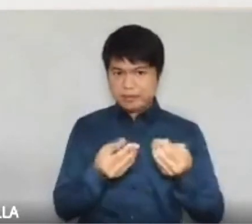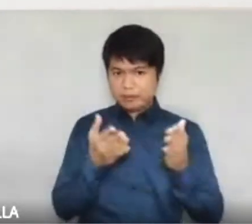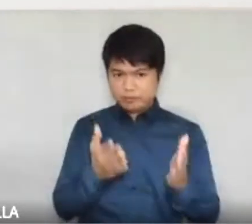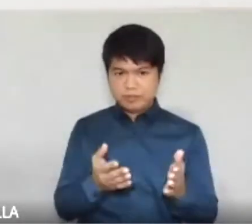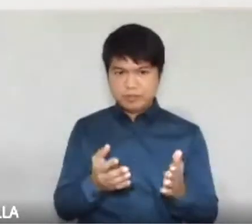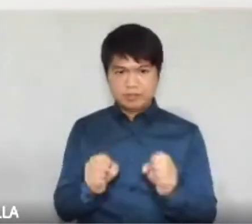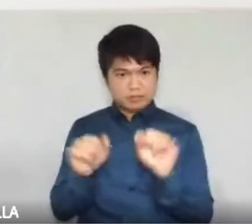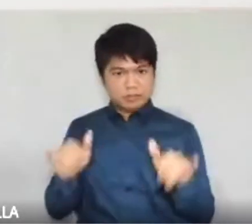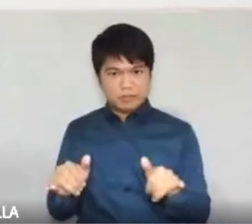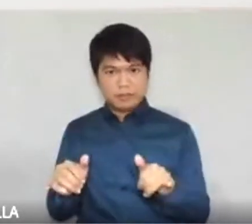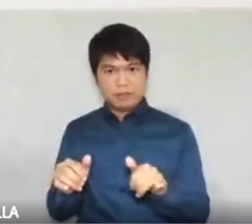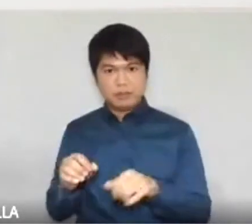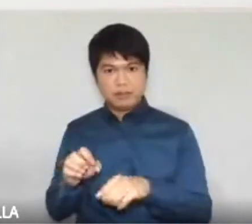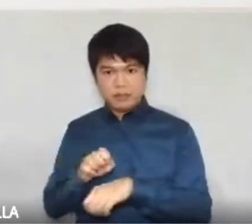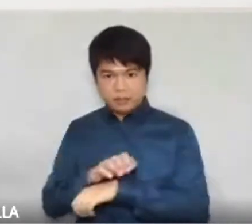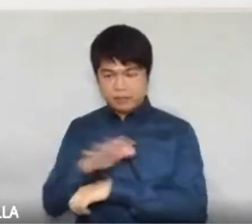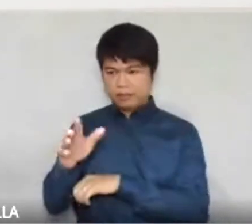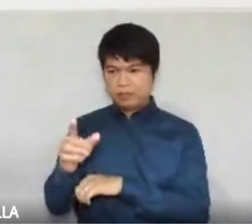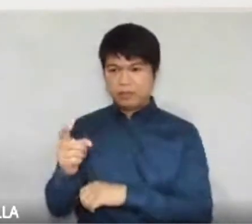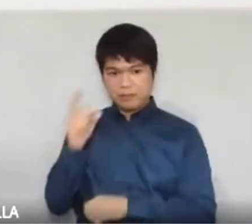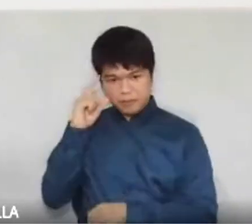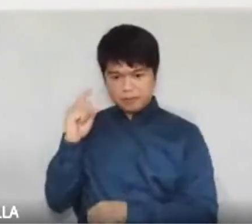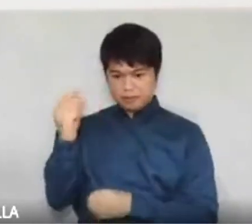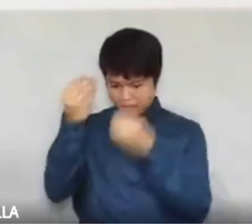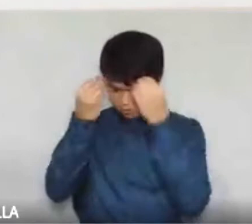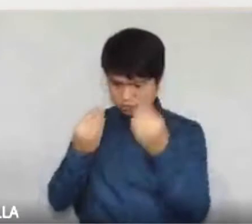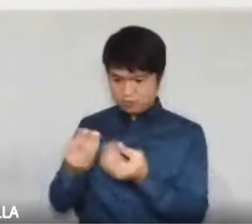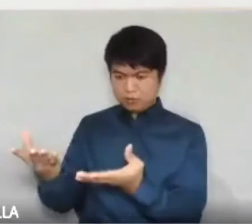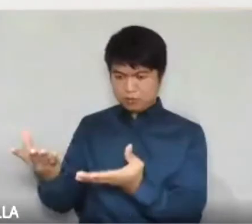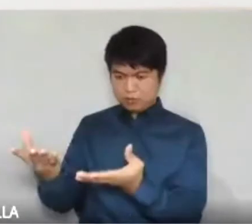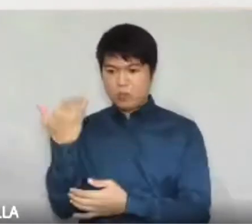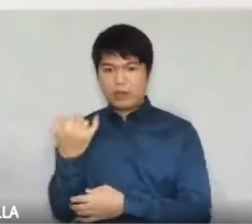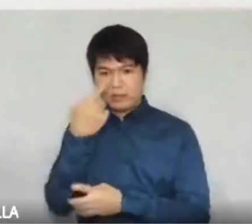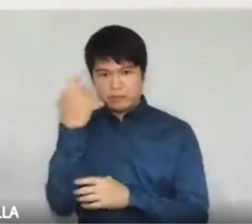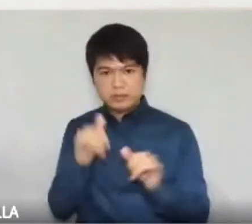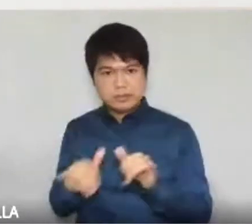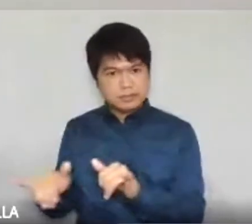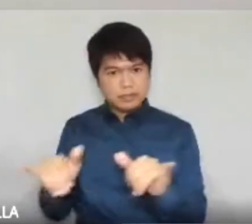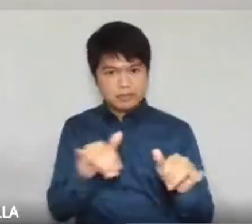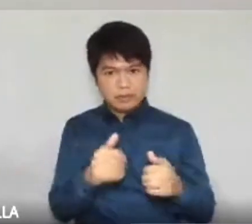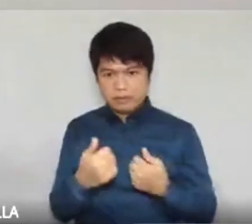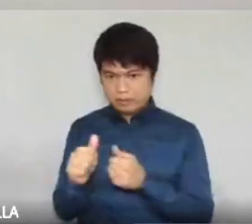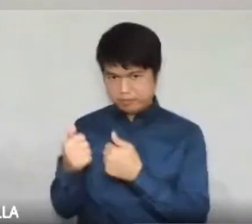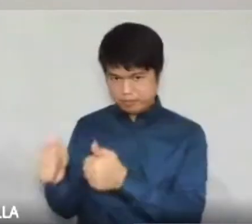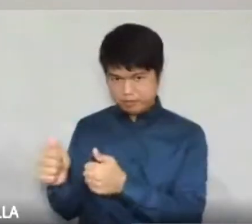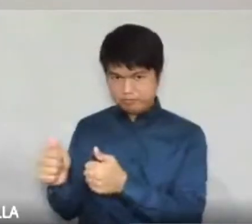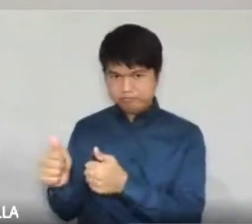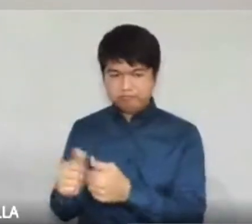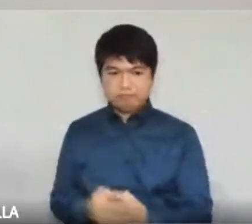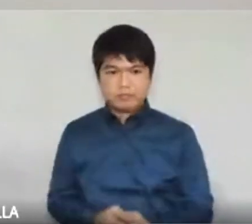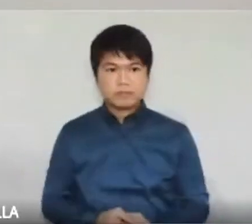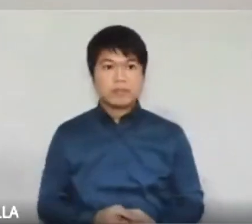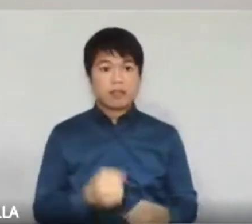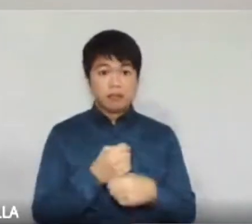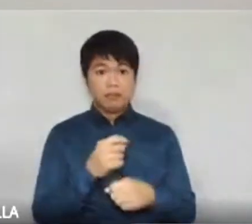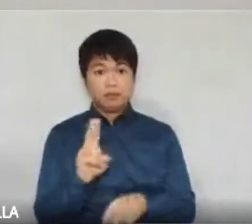Mabisa ang pagpasa ng impormasyon dahil pareho ang mga standards na sinusundan nila. Ang paggamit ng